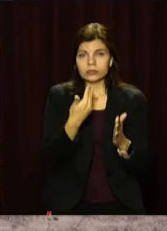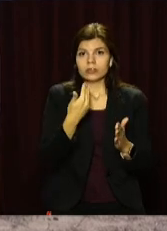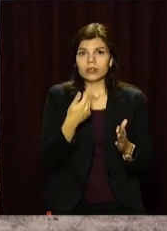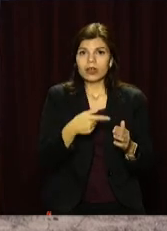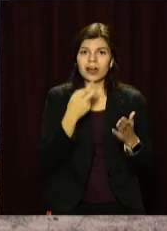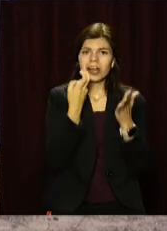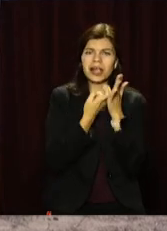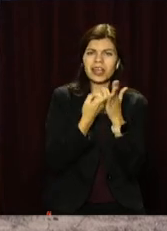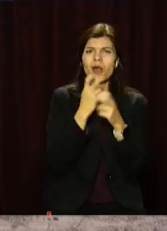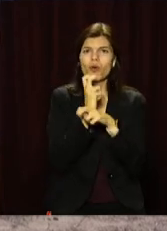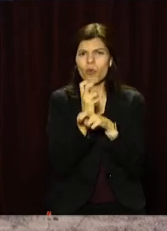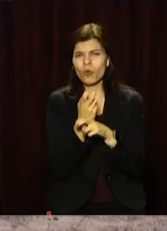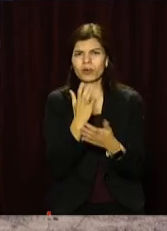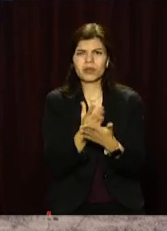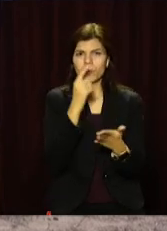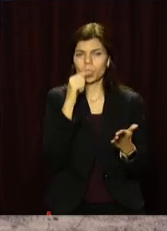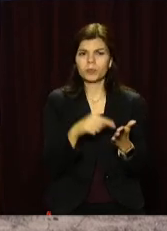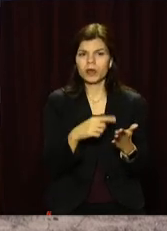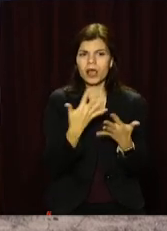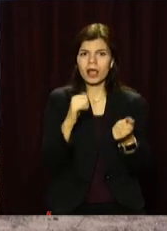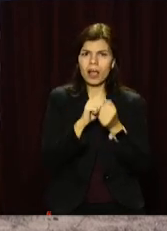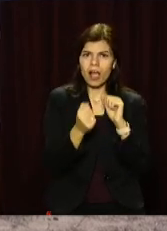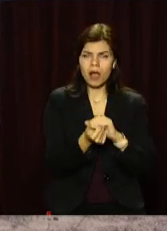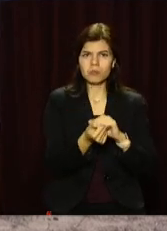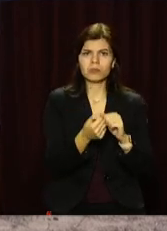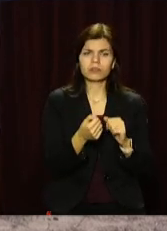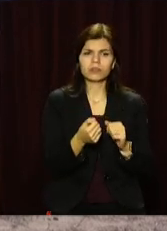кістки, там якісь кам'яні вироби або